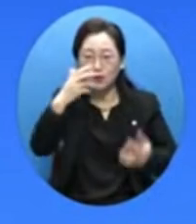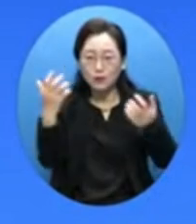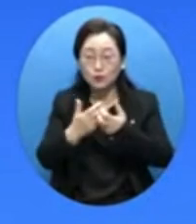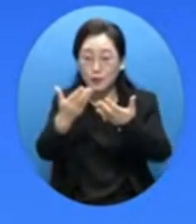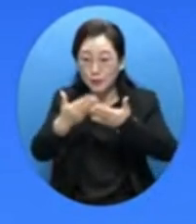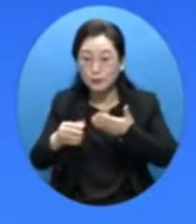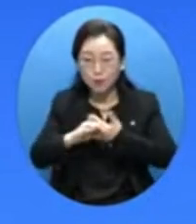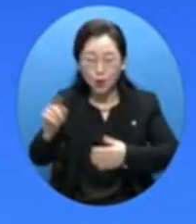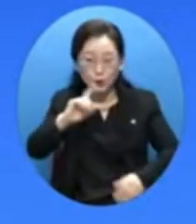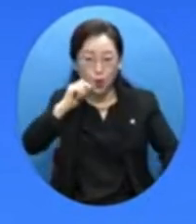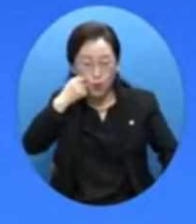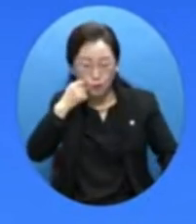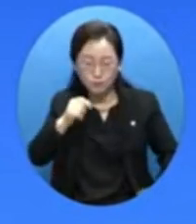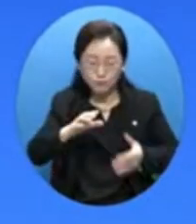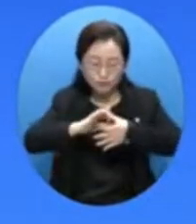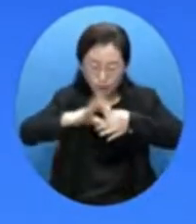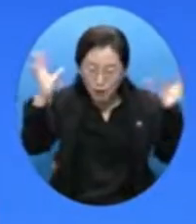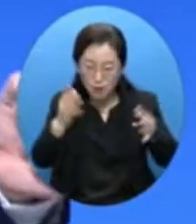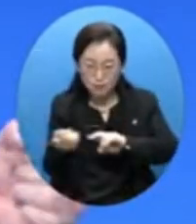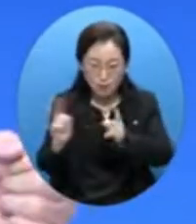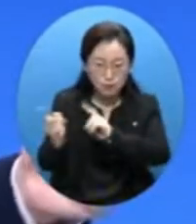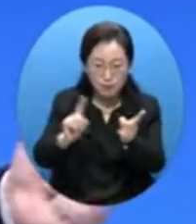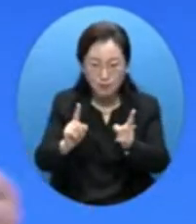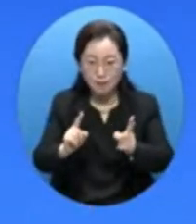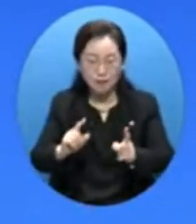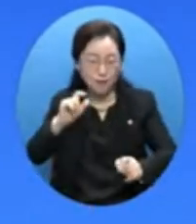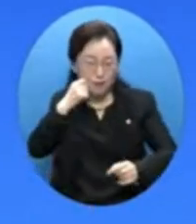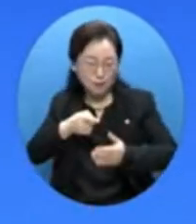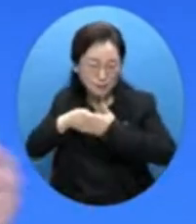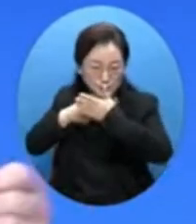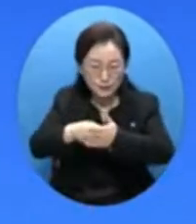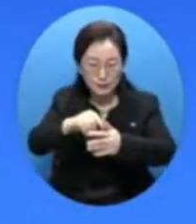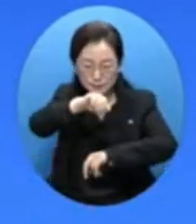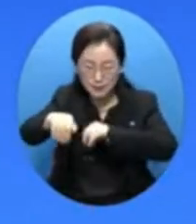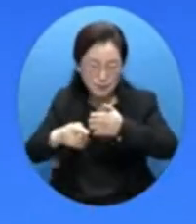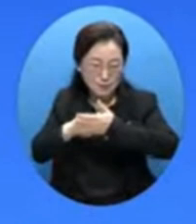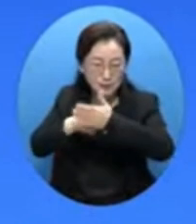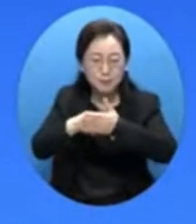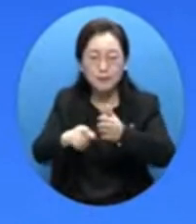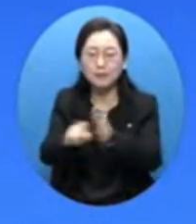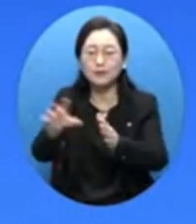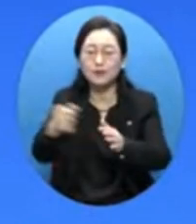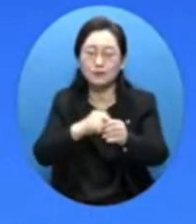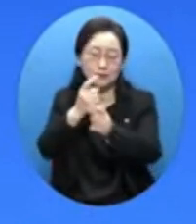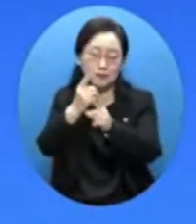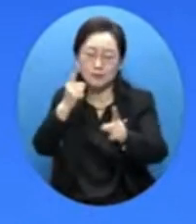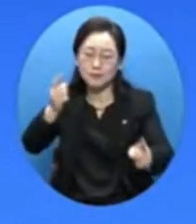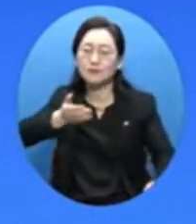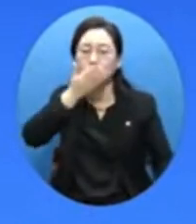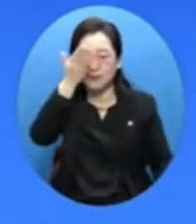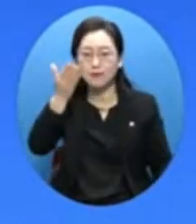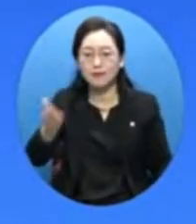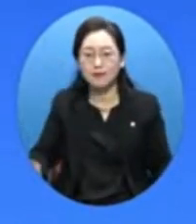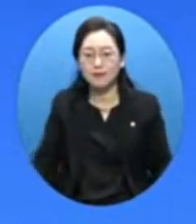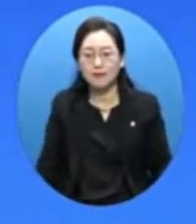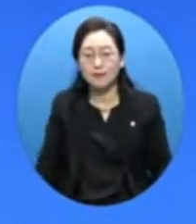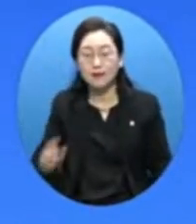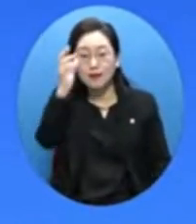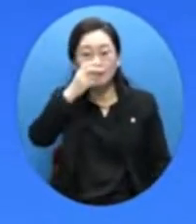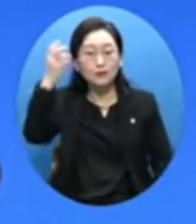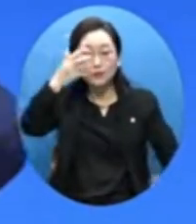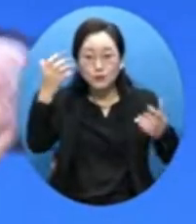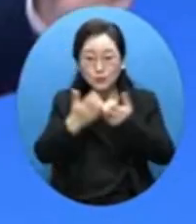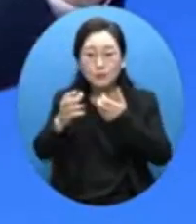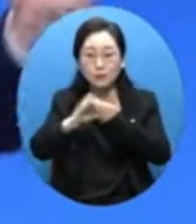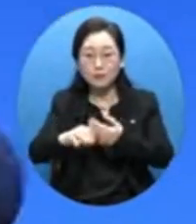어떤 어려움에다가도 벌떡벌떡 일어나서 어려움을 헤쳐나가고 믿음으로 승리하는 삶을 살게 되는 것입니다. 성령 충만 받으면